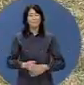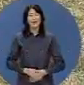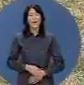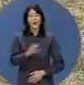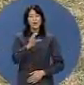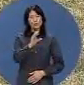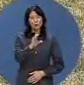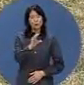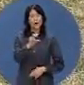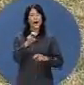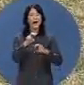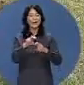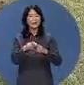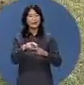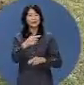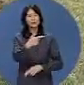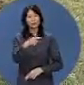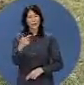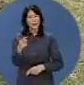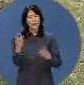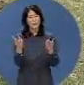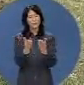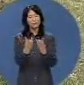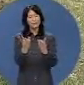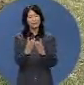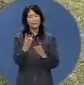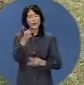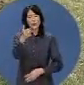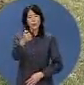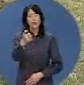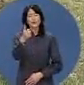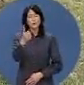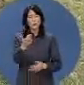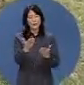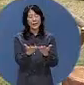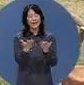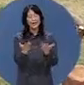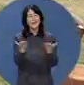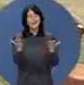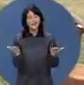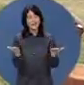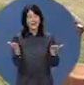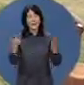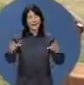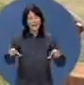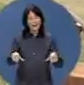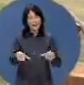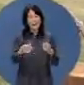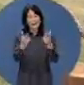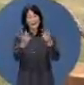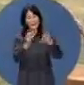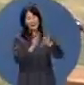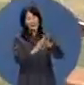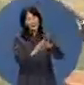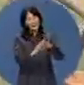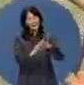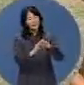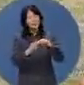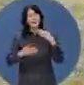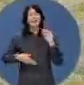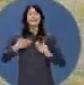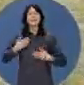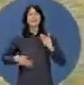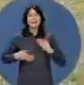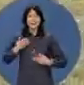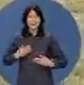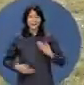広場には車や椅子プランターなど55点が展示され訪れた人は木の温かみに